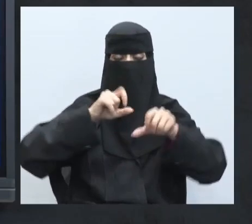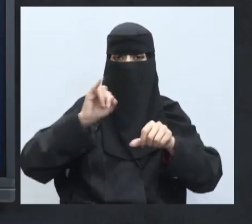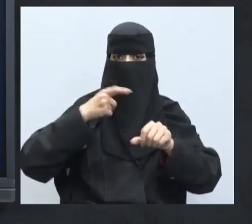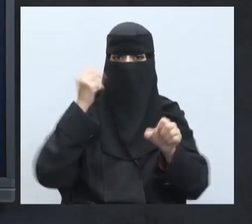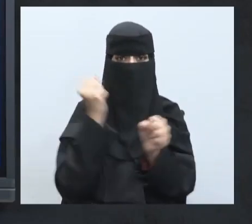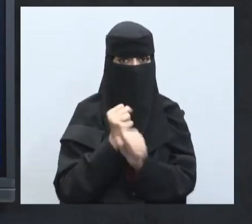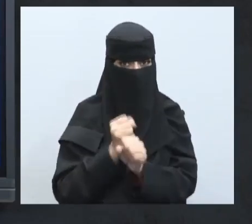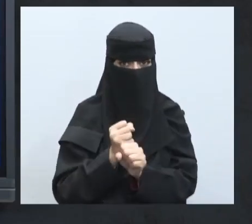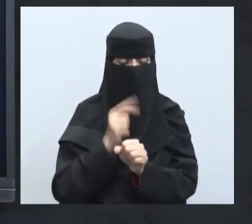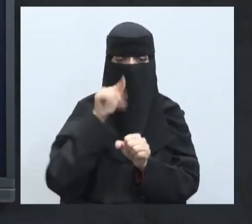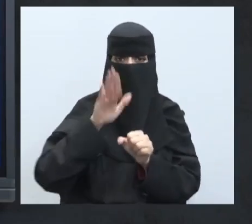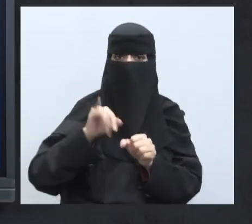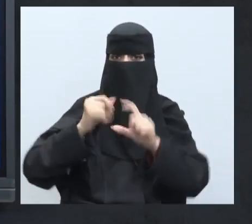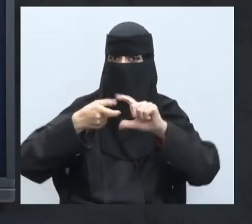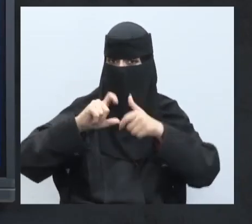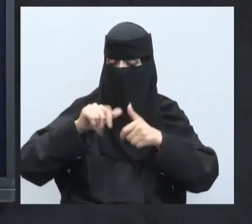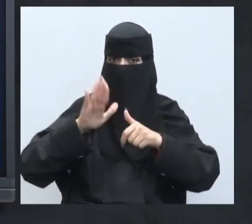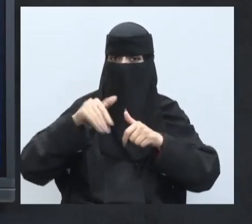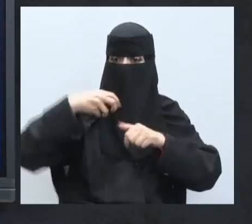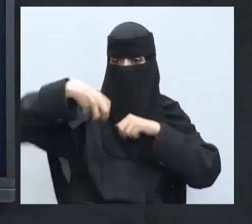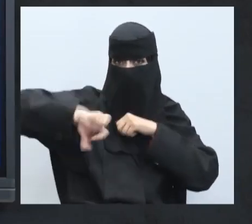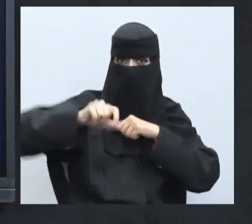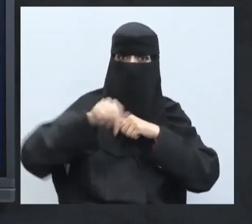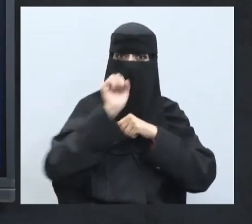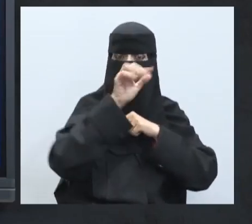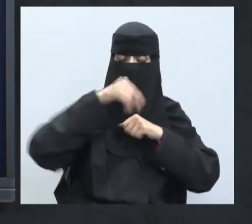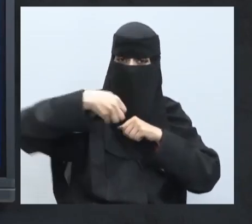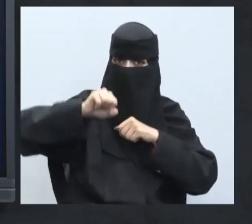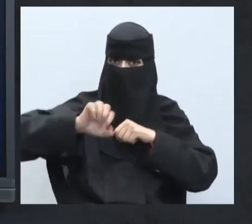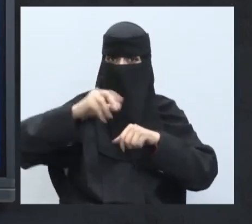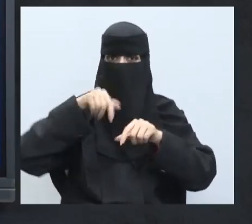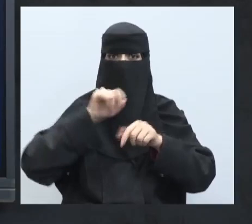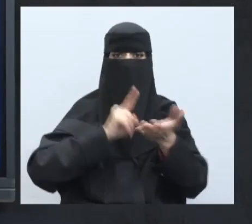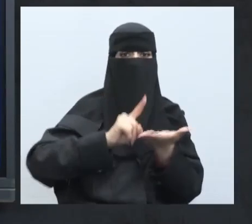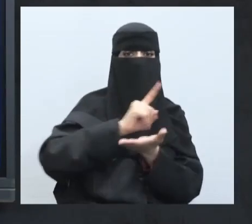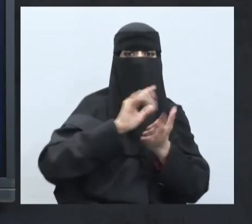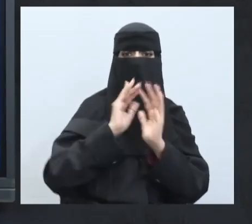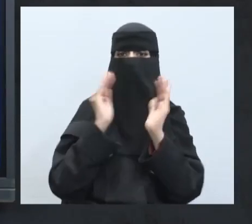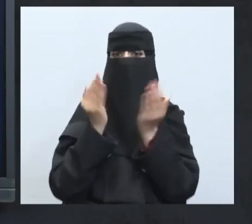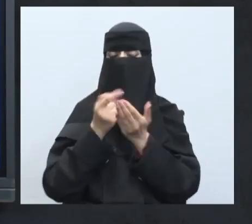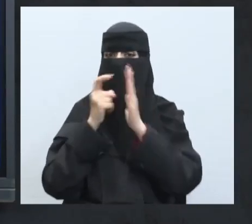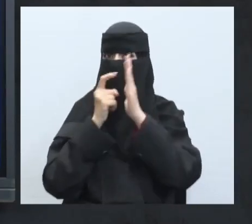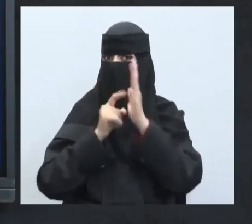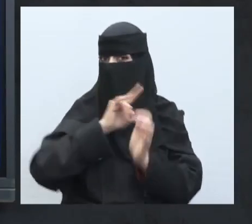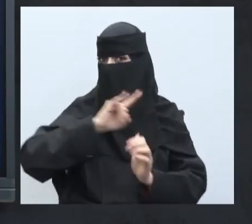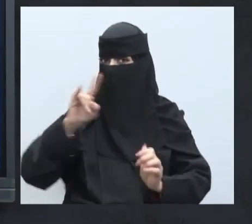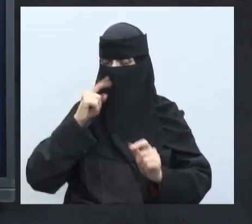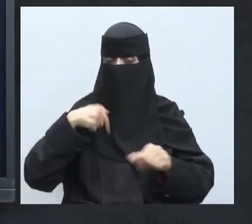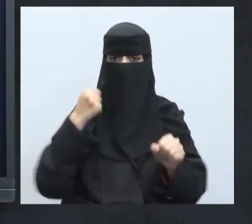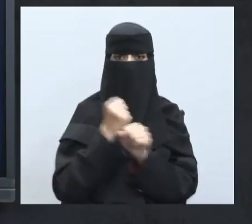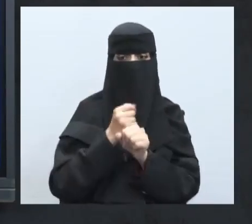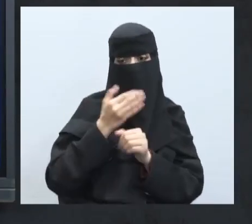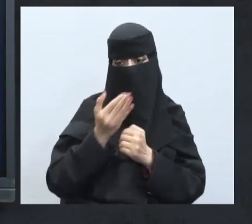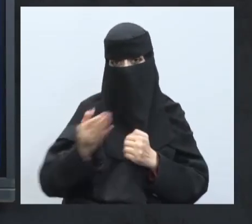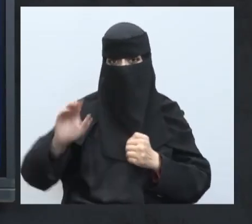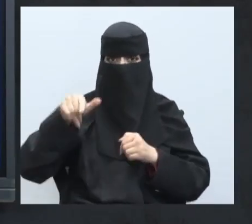العمل منها المنظمه منها القطاع وخصائص القطاع كذلك البيئه المحيطه والقوانين لا يمكن ان تعمل بمعزل